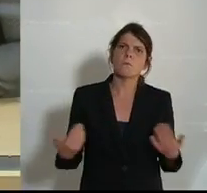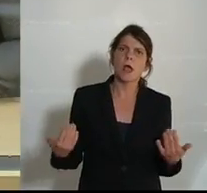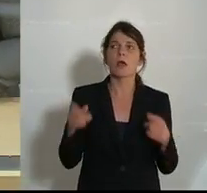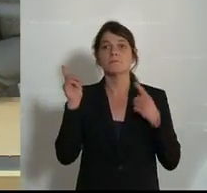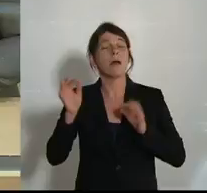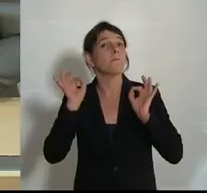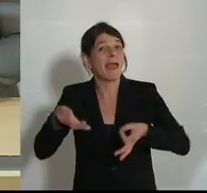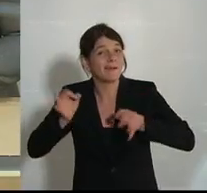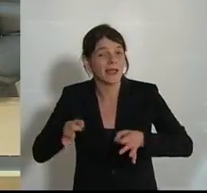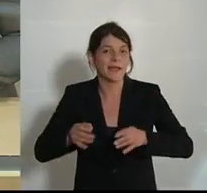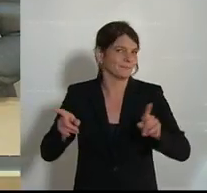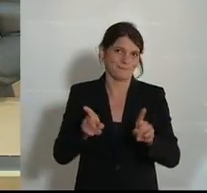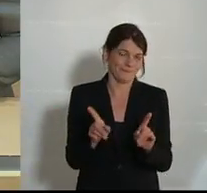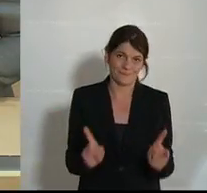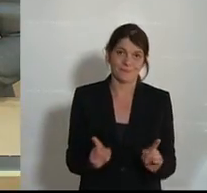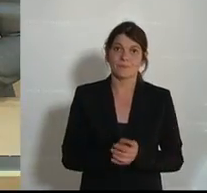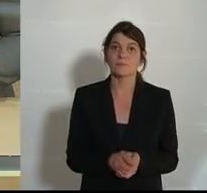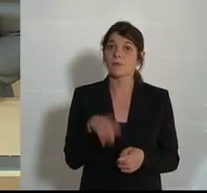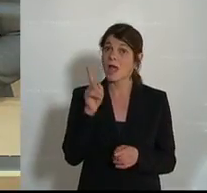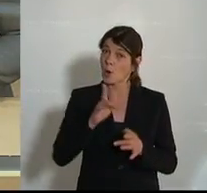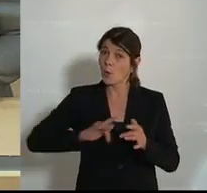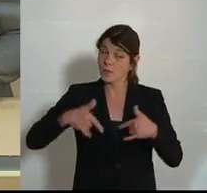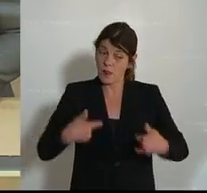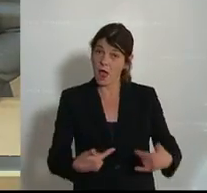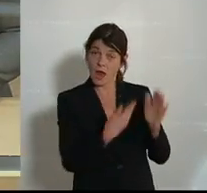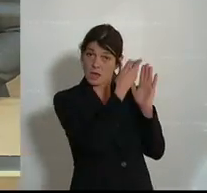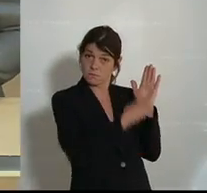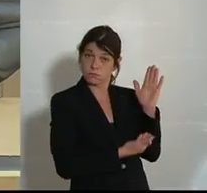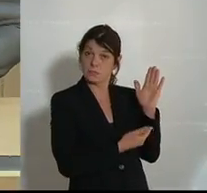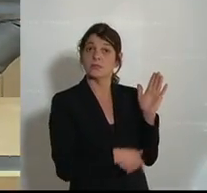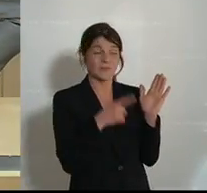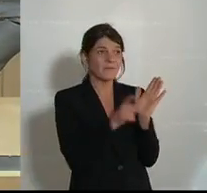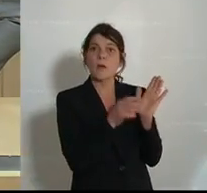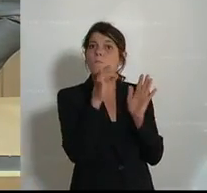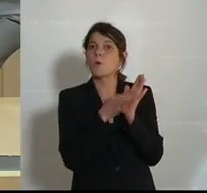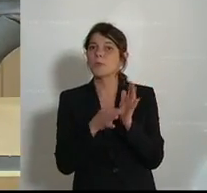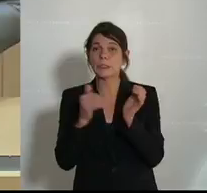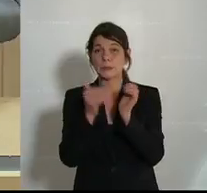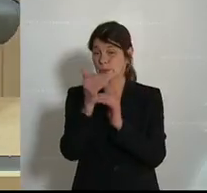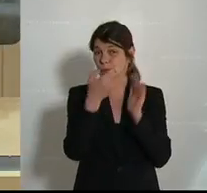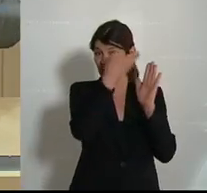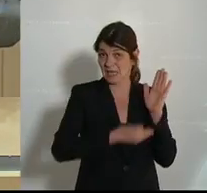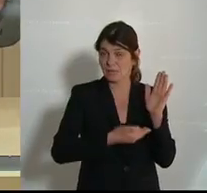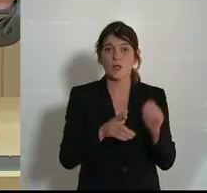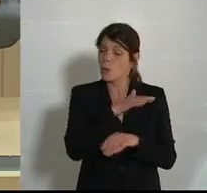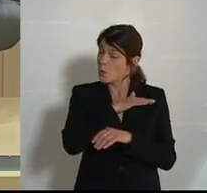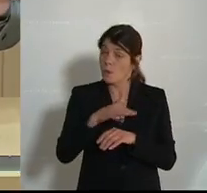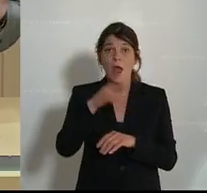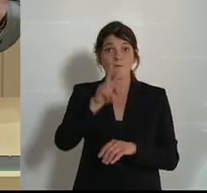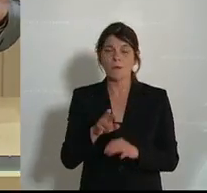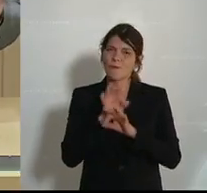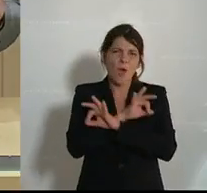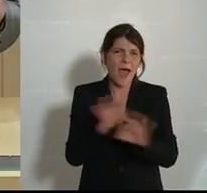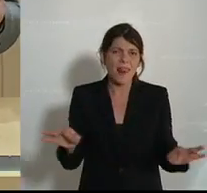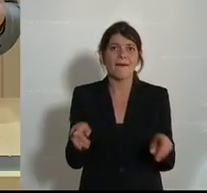dort alles perfekt ist. Aber diese Grundlage, und die Grundlage ist ein Punktesystem, das überall in Vorarlberg für